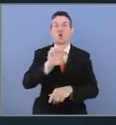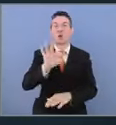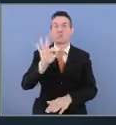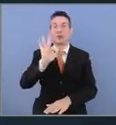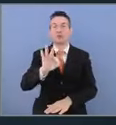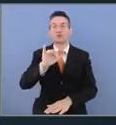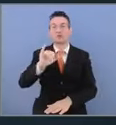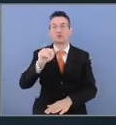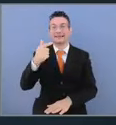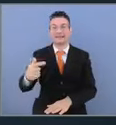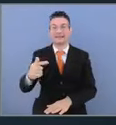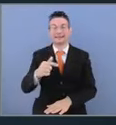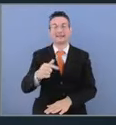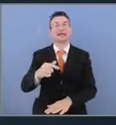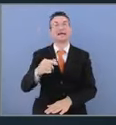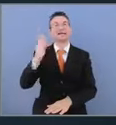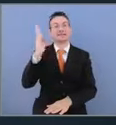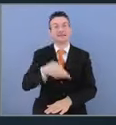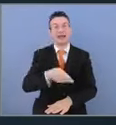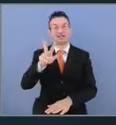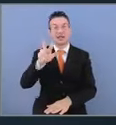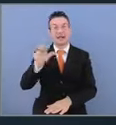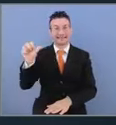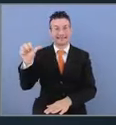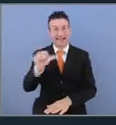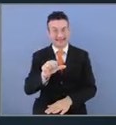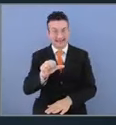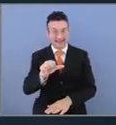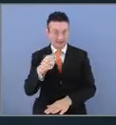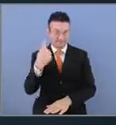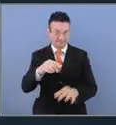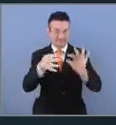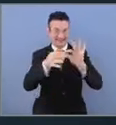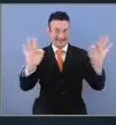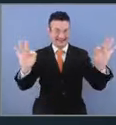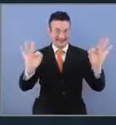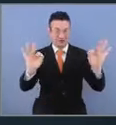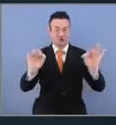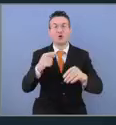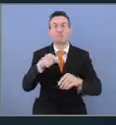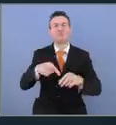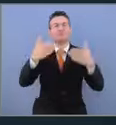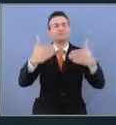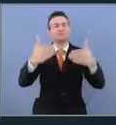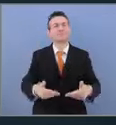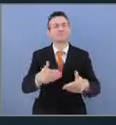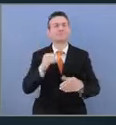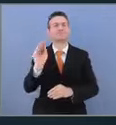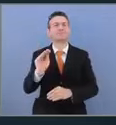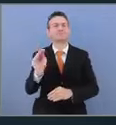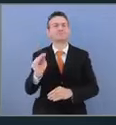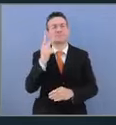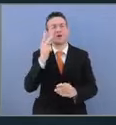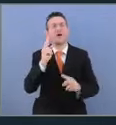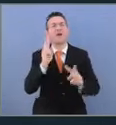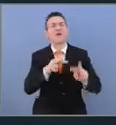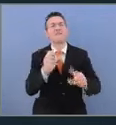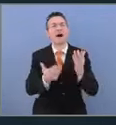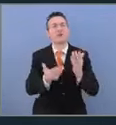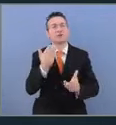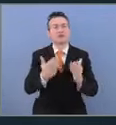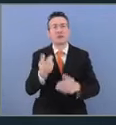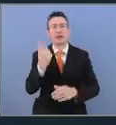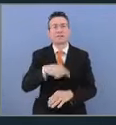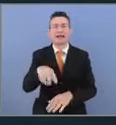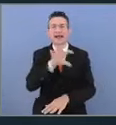lazioeuropa.it/S3 l'indirizzo, attraverso il quale vi chiediamo con questo form di esprimere una valutazione rispetto al posizionamento regionale sul